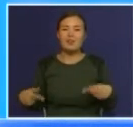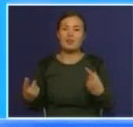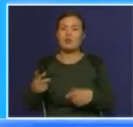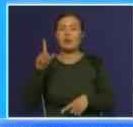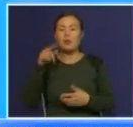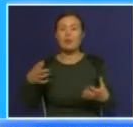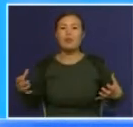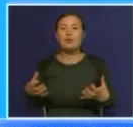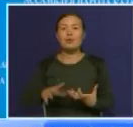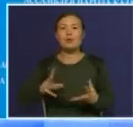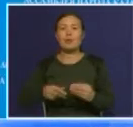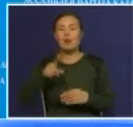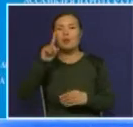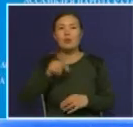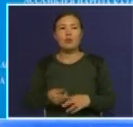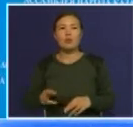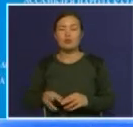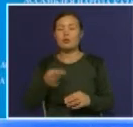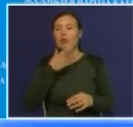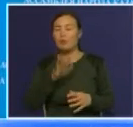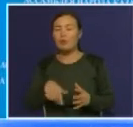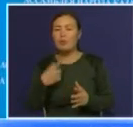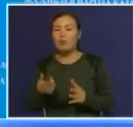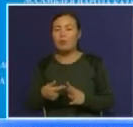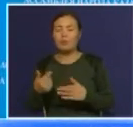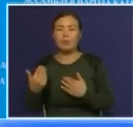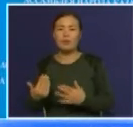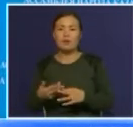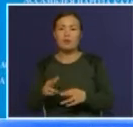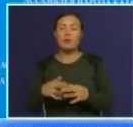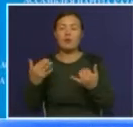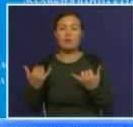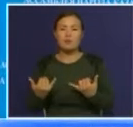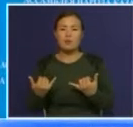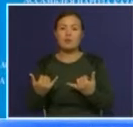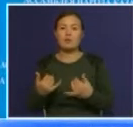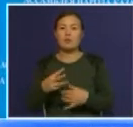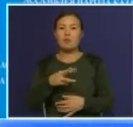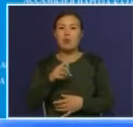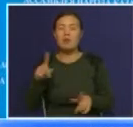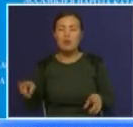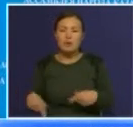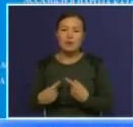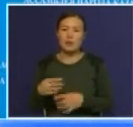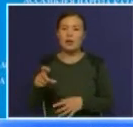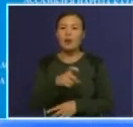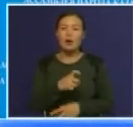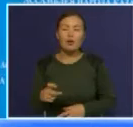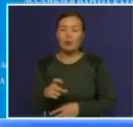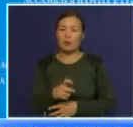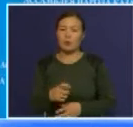считаю, что это сегодня ключевой вопрос, потому что, чтобы сегодня модернизировать экономику